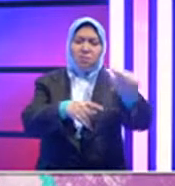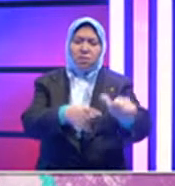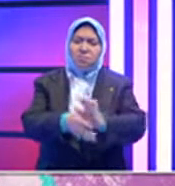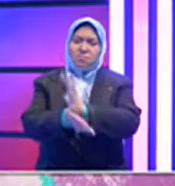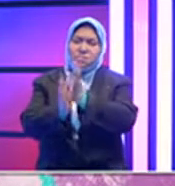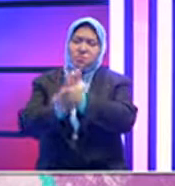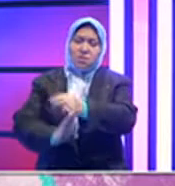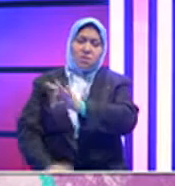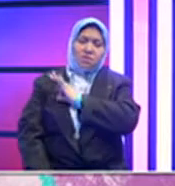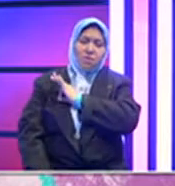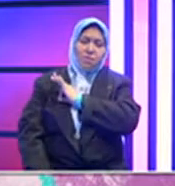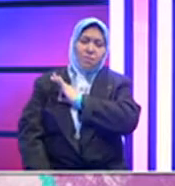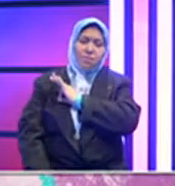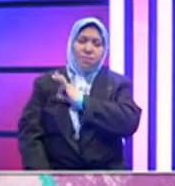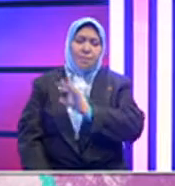linafsihi